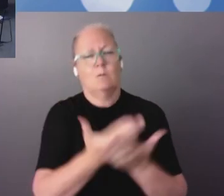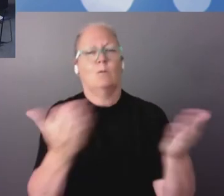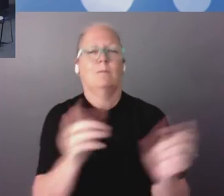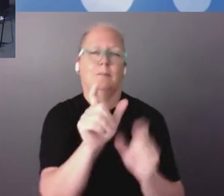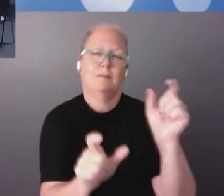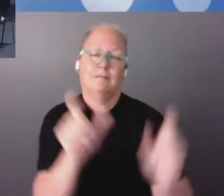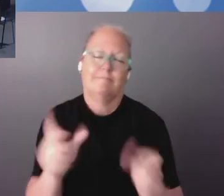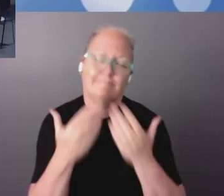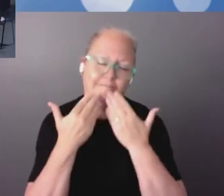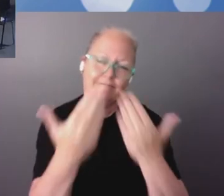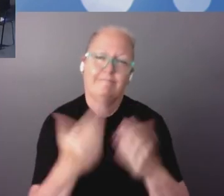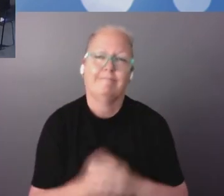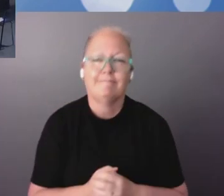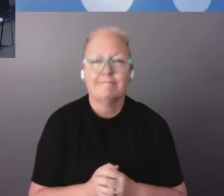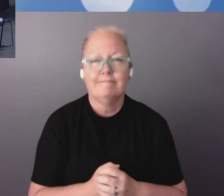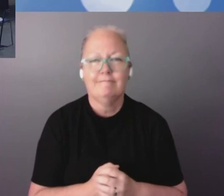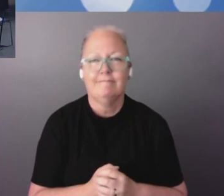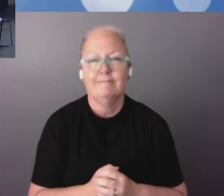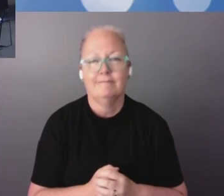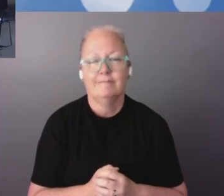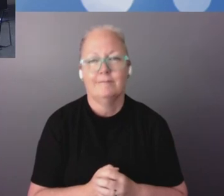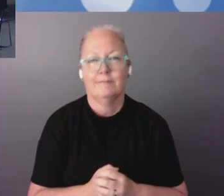человечества. Спасибо.